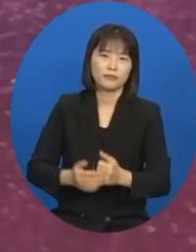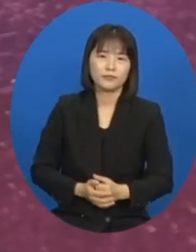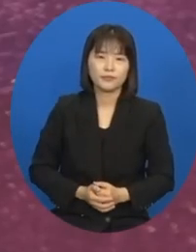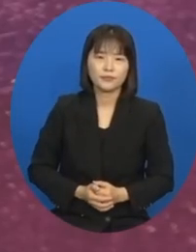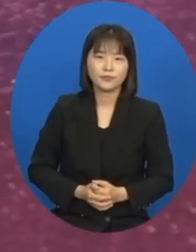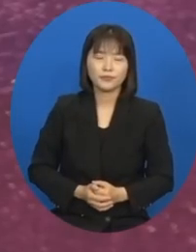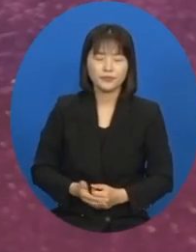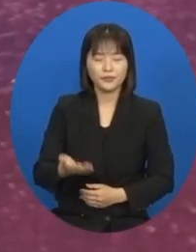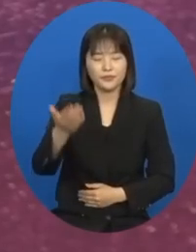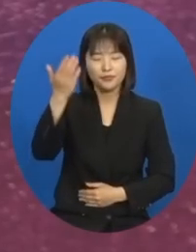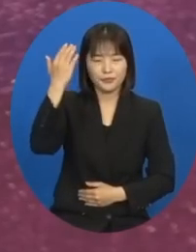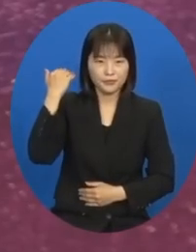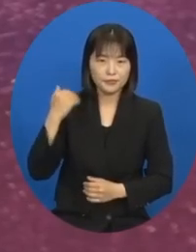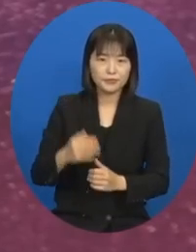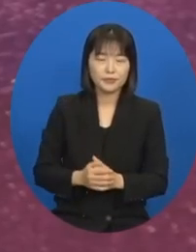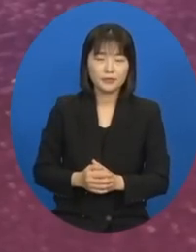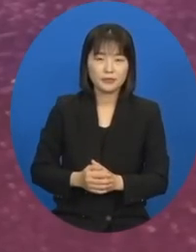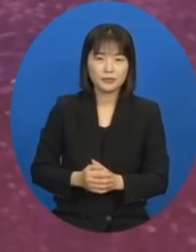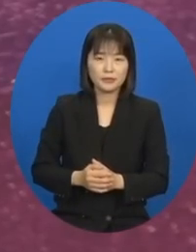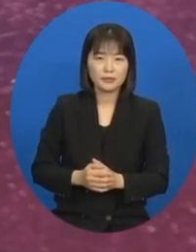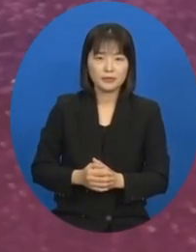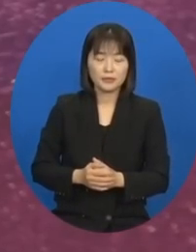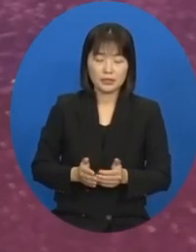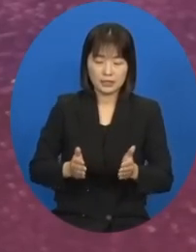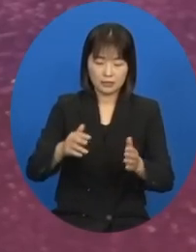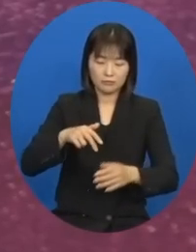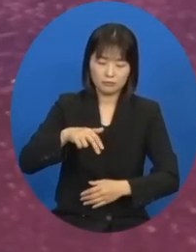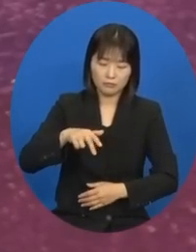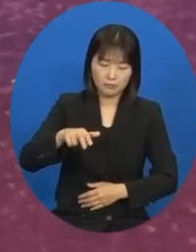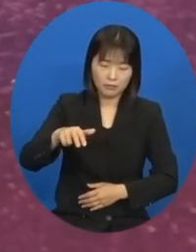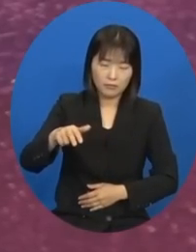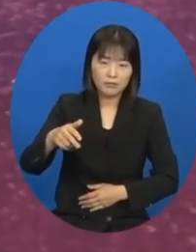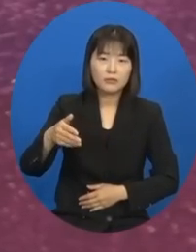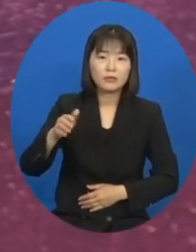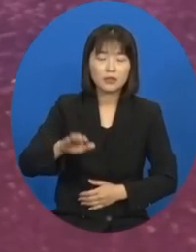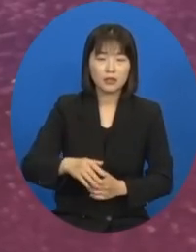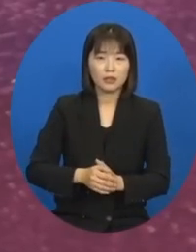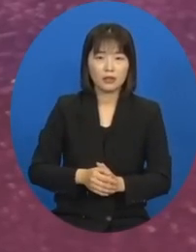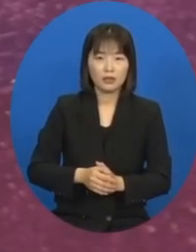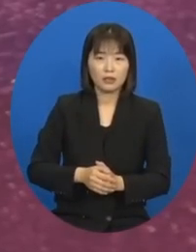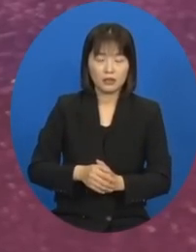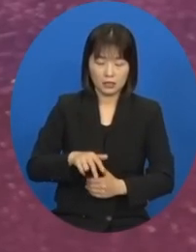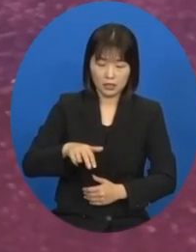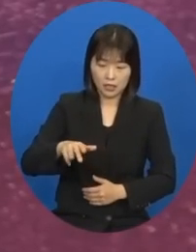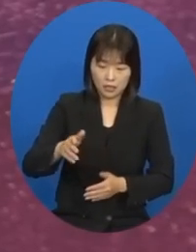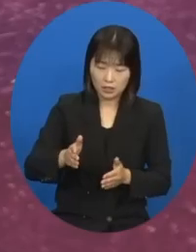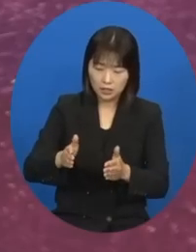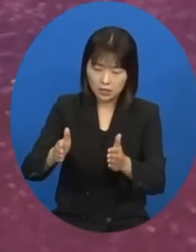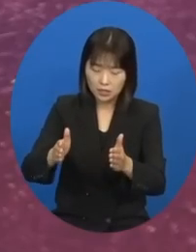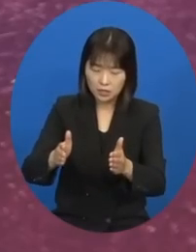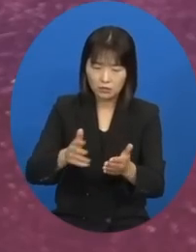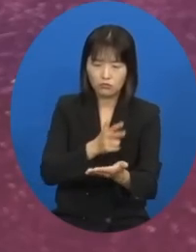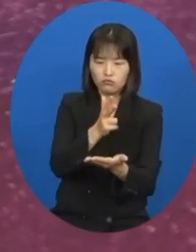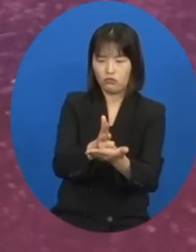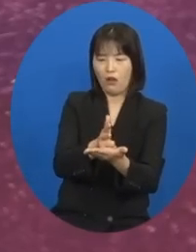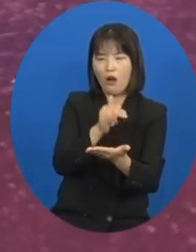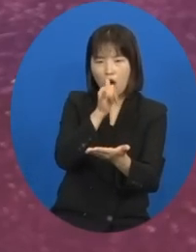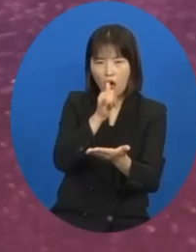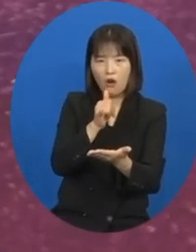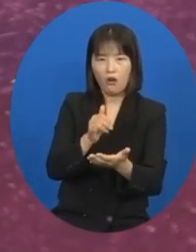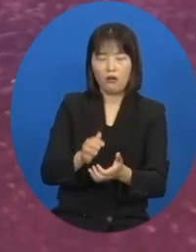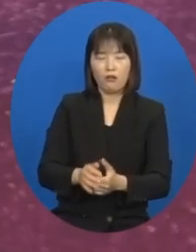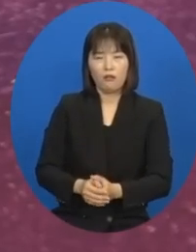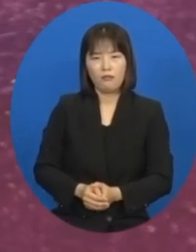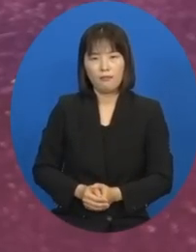예전에 길을 가는데 인도에 인도의 차가 주차되어 있는 거예요 너무 불편하게 돼 있는데 너무 심하게